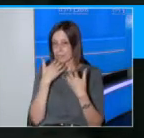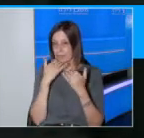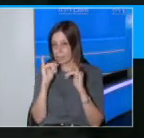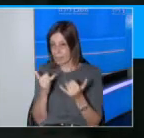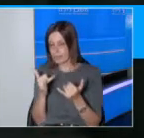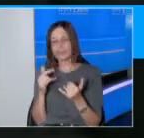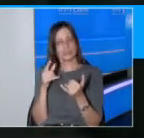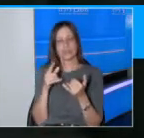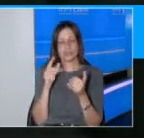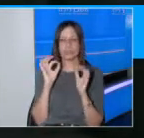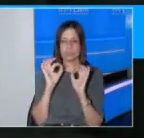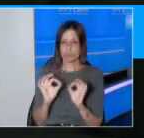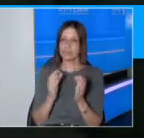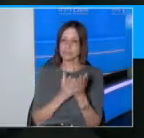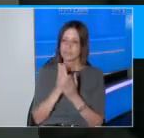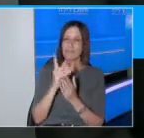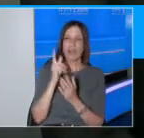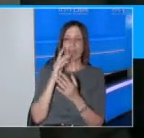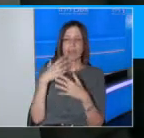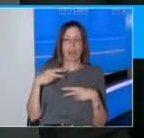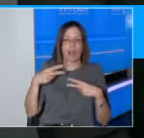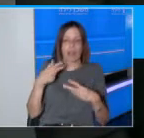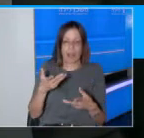הוא אמין, אבל ההיסטריה סביבו